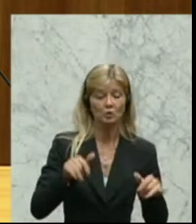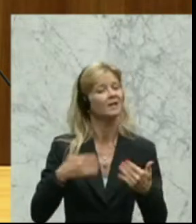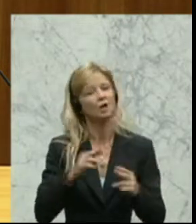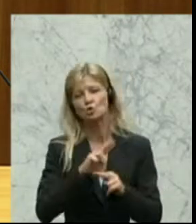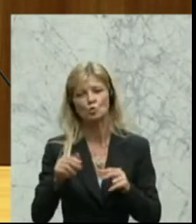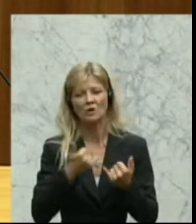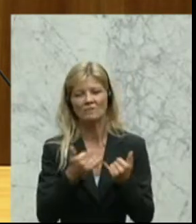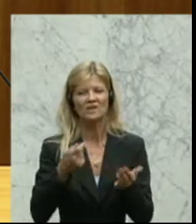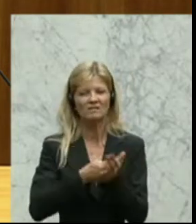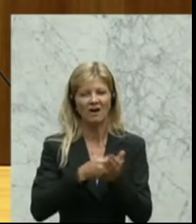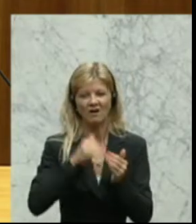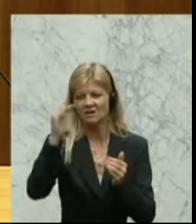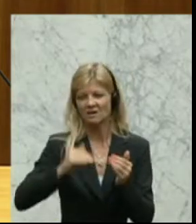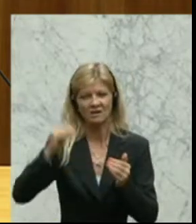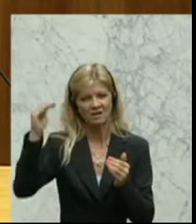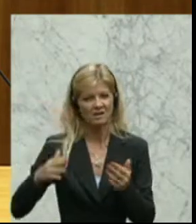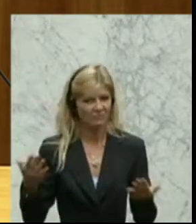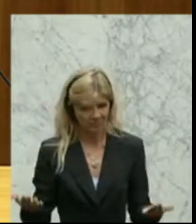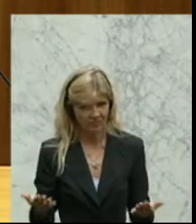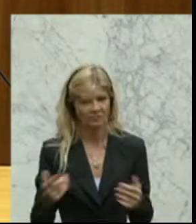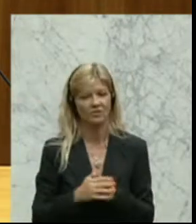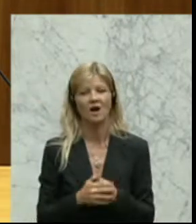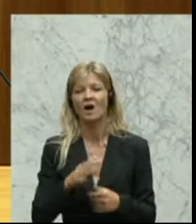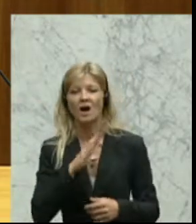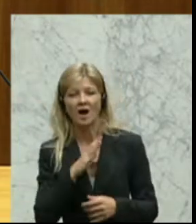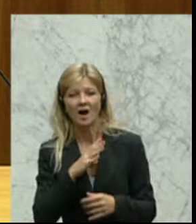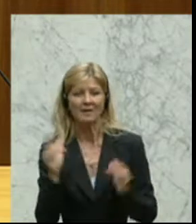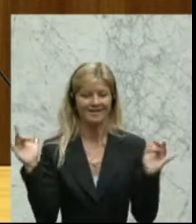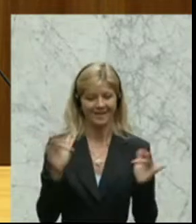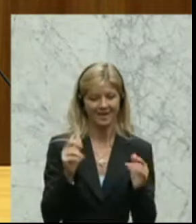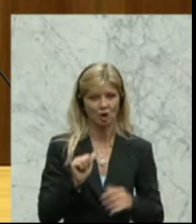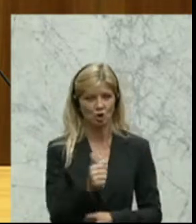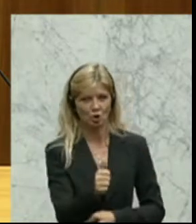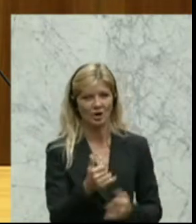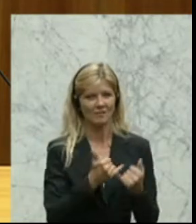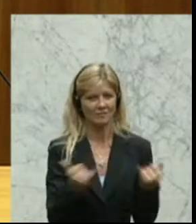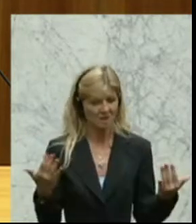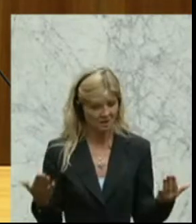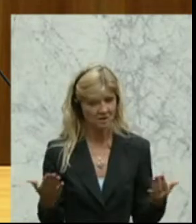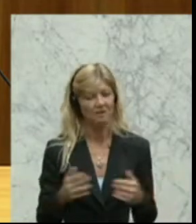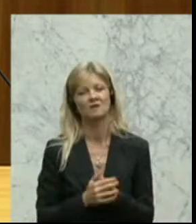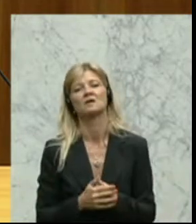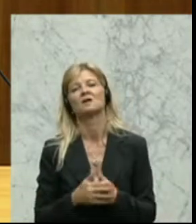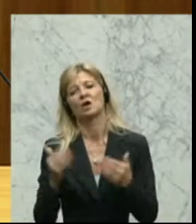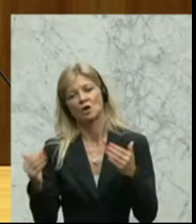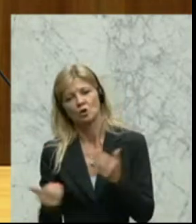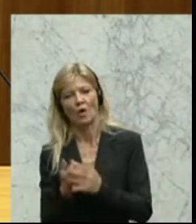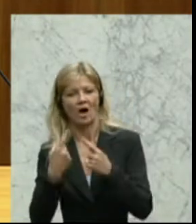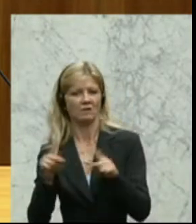Steuern. Mit neuen Steuern erreichen wir ein Ziel mit Sicherheit nicht. Wir werden Sicherheit nicht die Abgabenquote